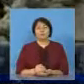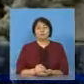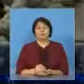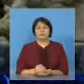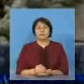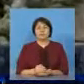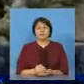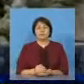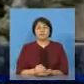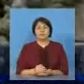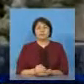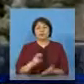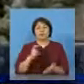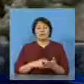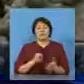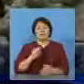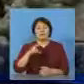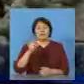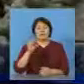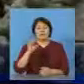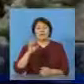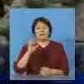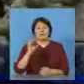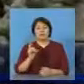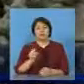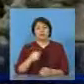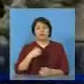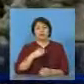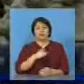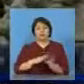Яғни салық әмияны, сол салық әмиянсыз